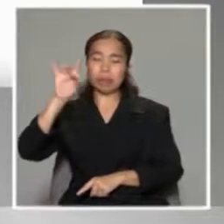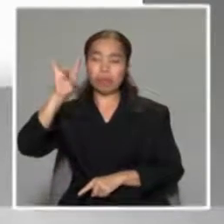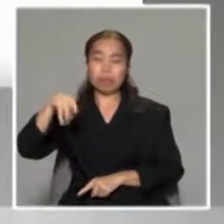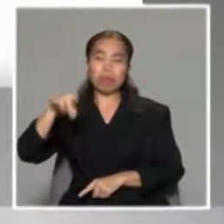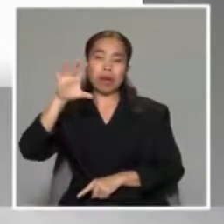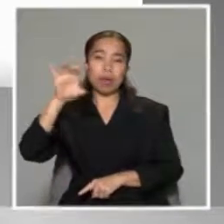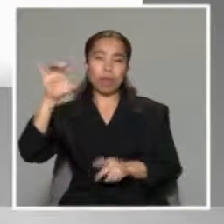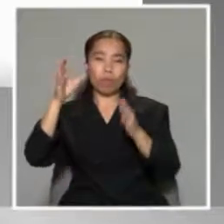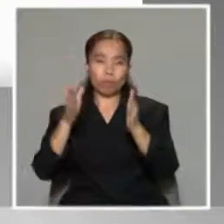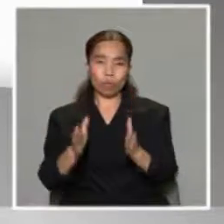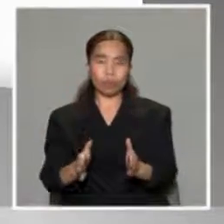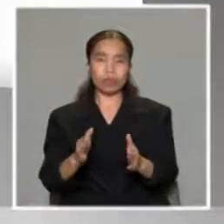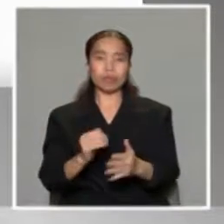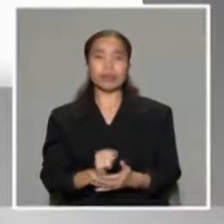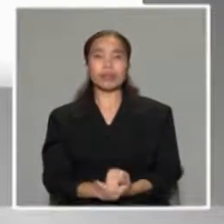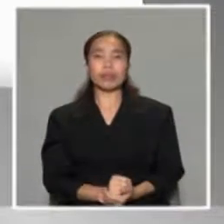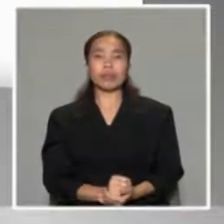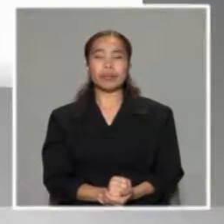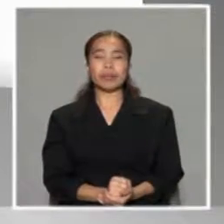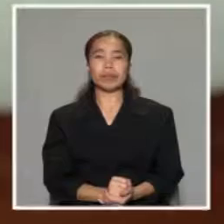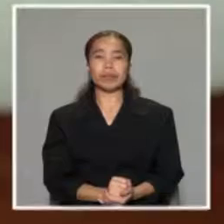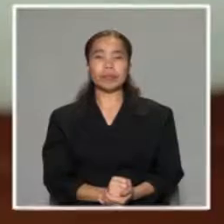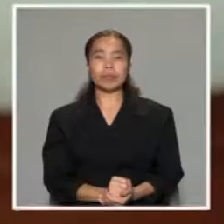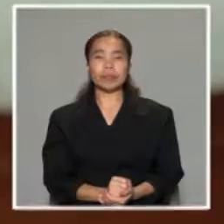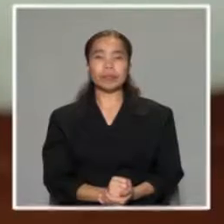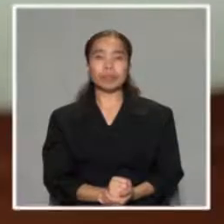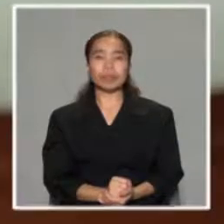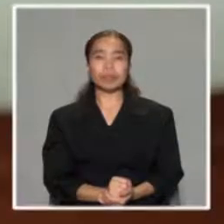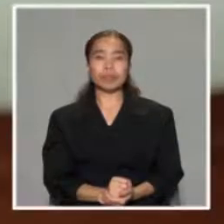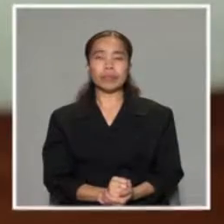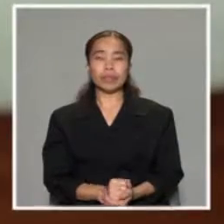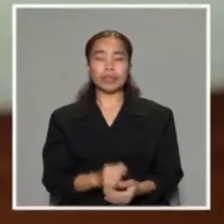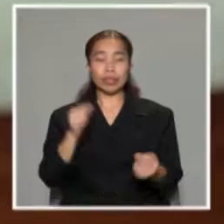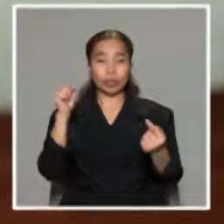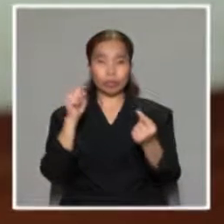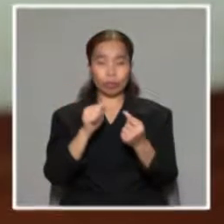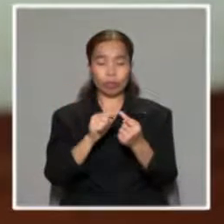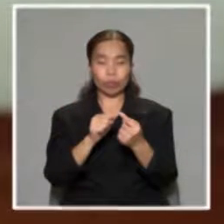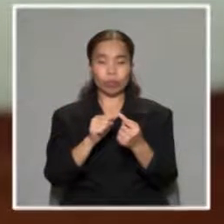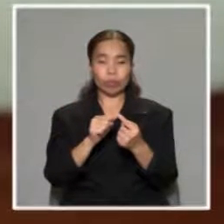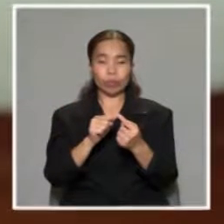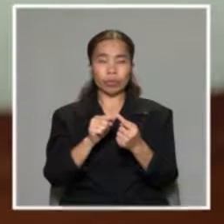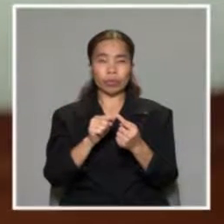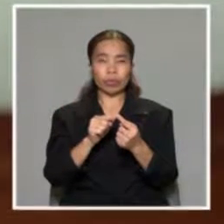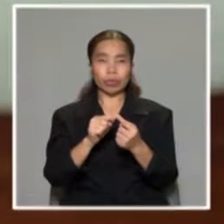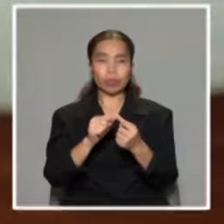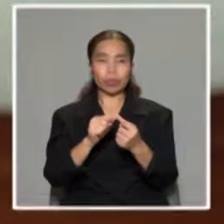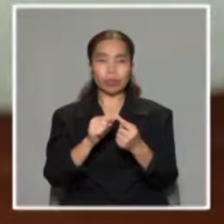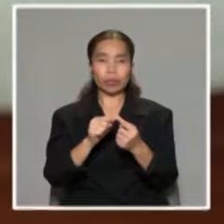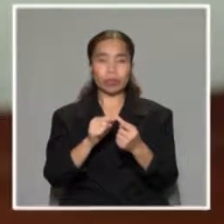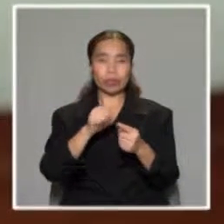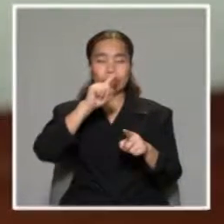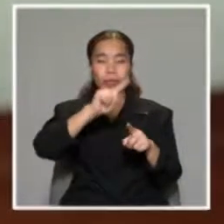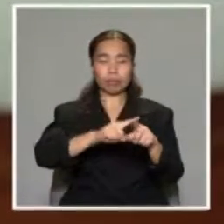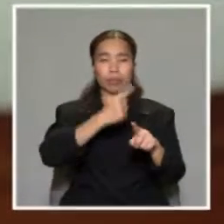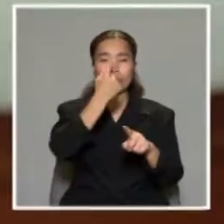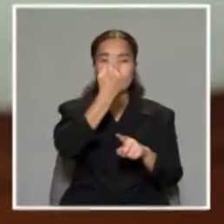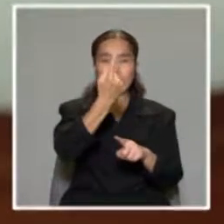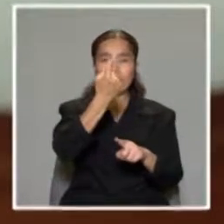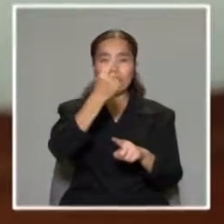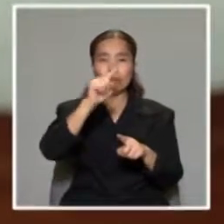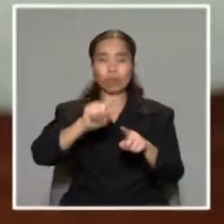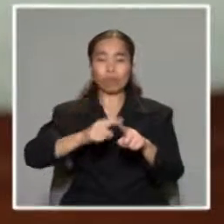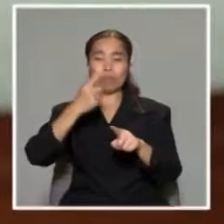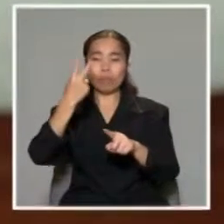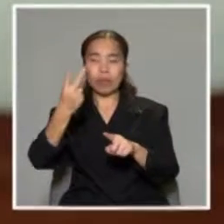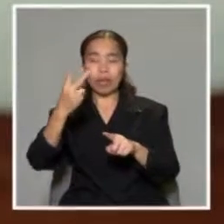น ในเรื่องของเมื่อเข้าสู่ช่วง เดือนมกราคมพาหรือต่อมี